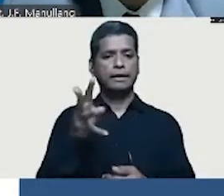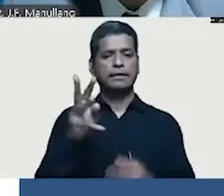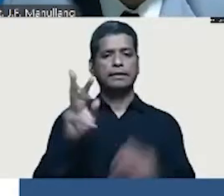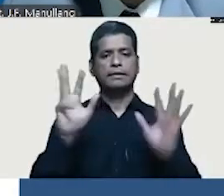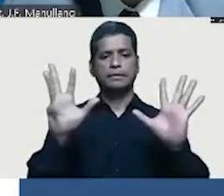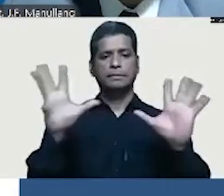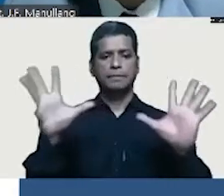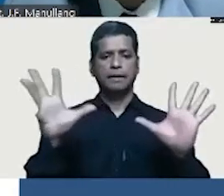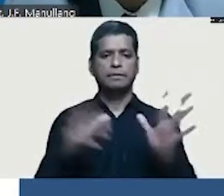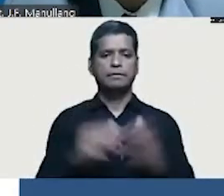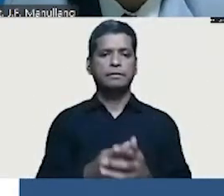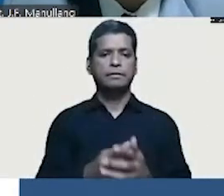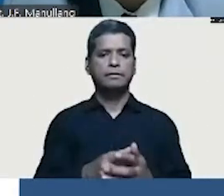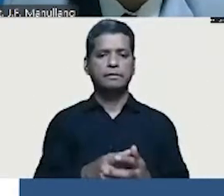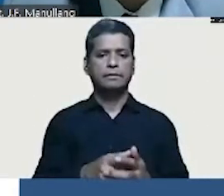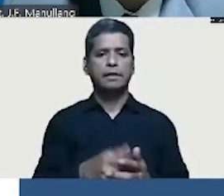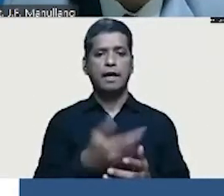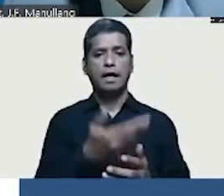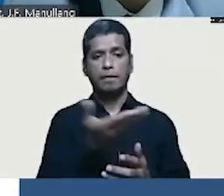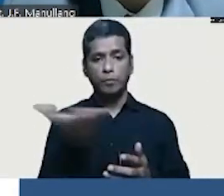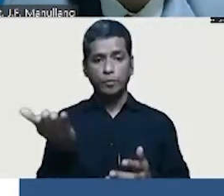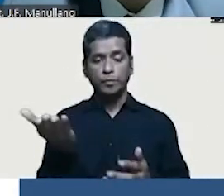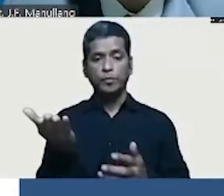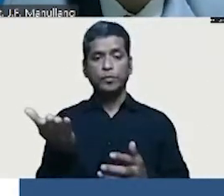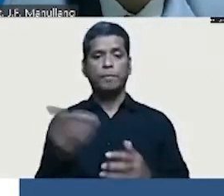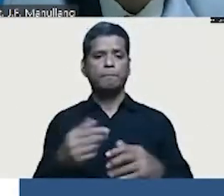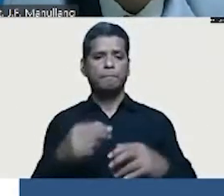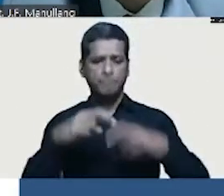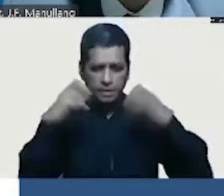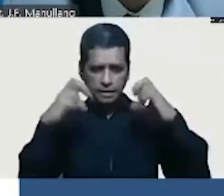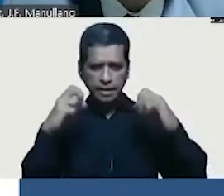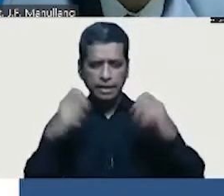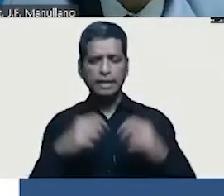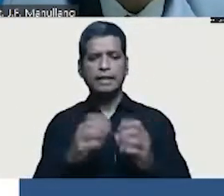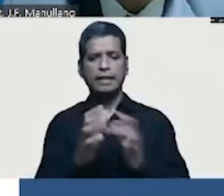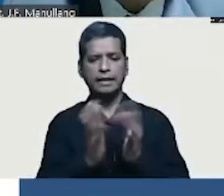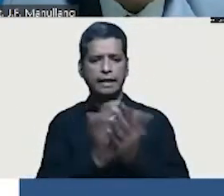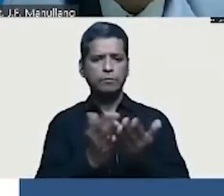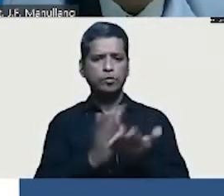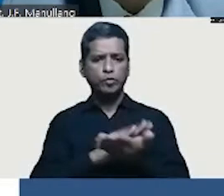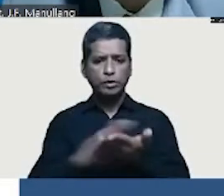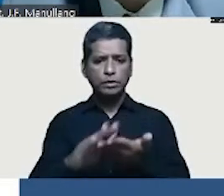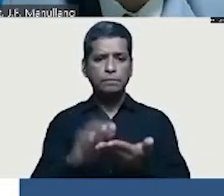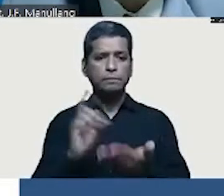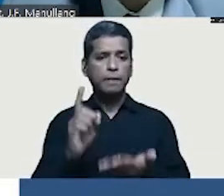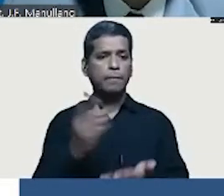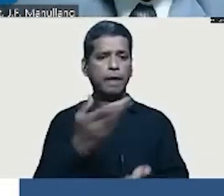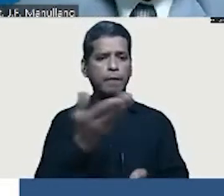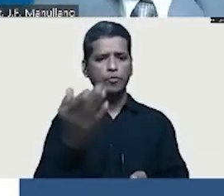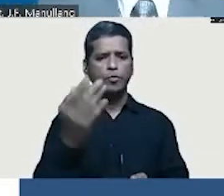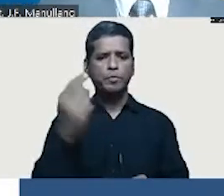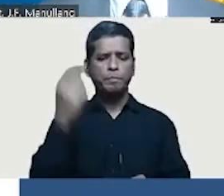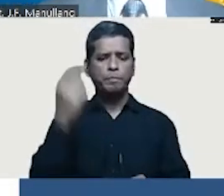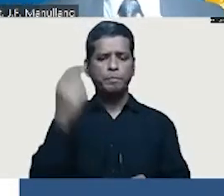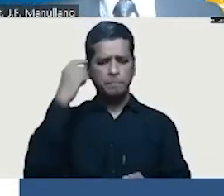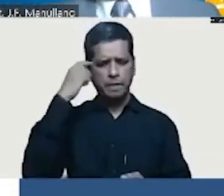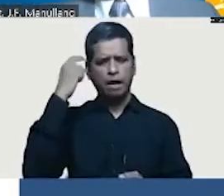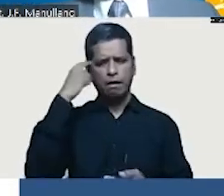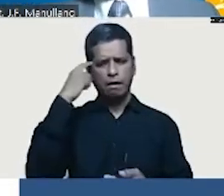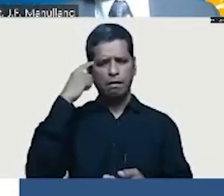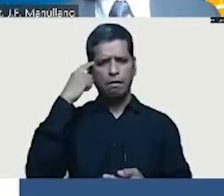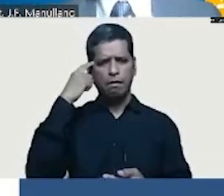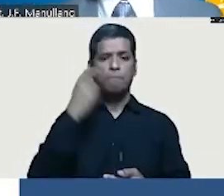kamu mempunyai hidup yang kekal Tetapi walaupun kitab-kitab suci itu memberi Kesaksian tentang aku namun kamu tidak percaya